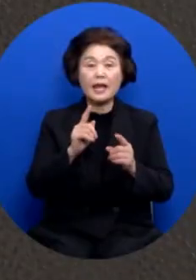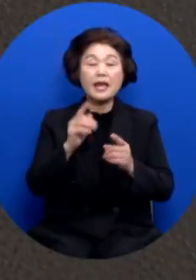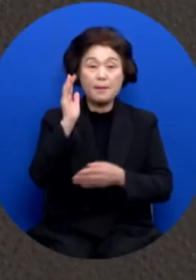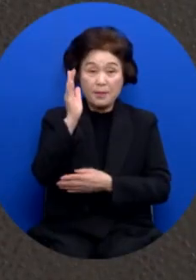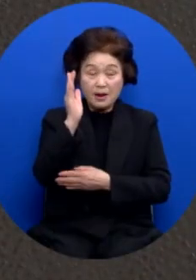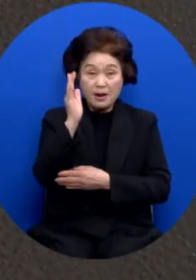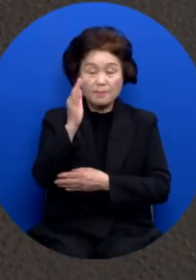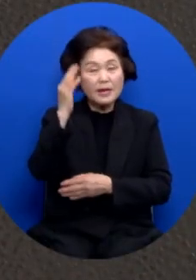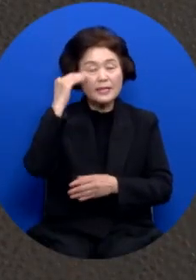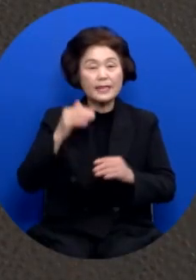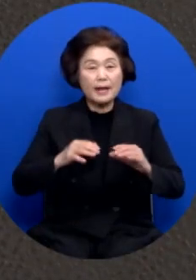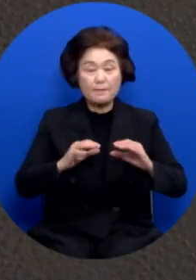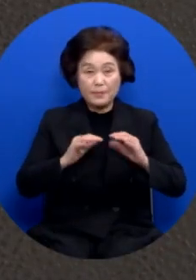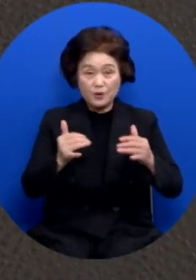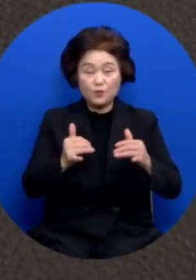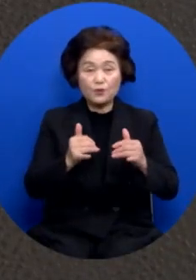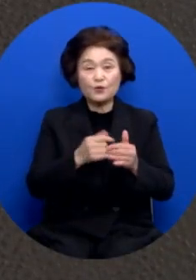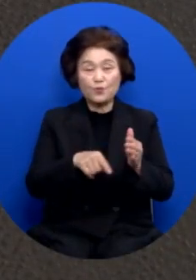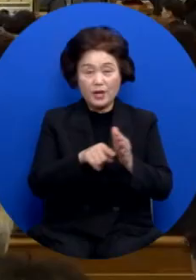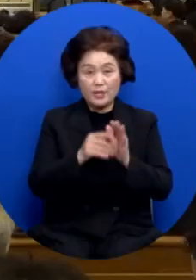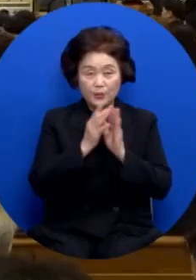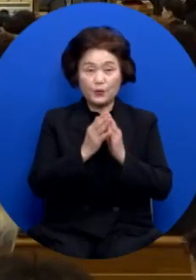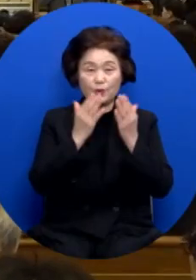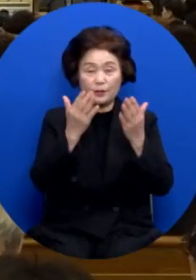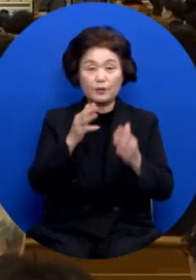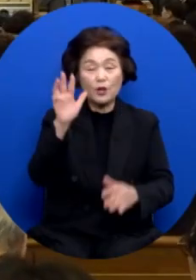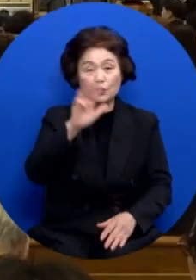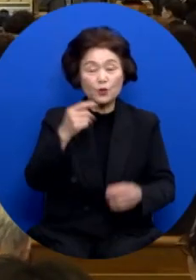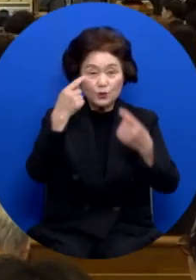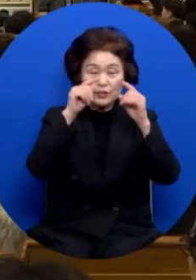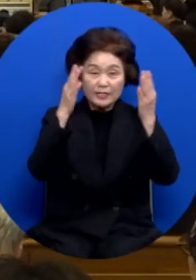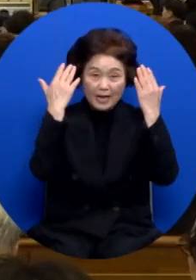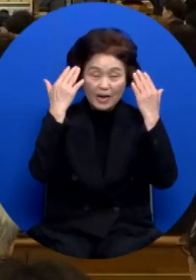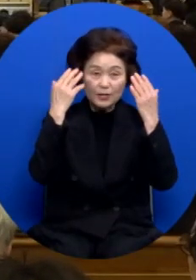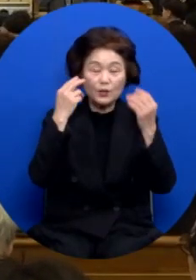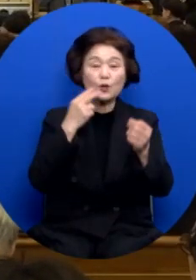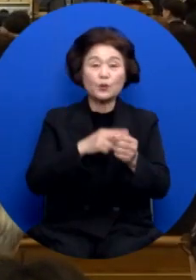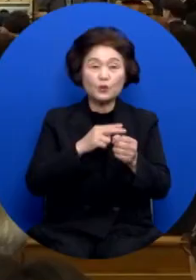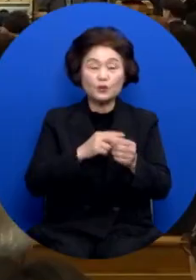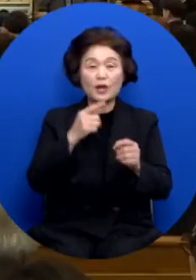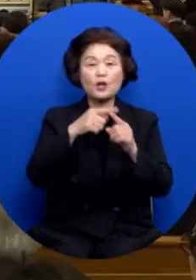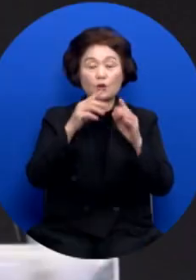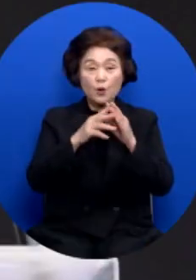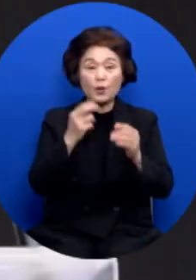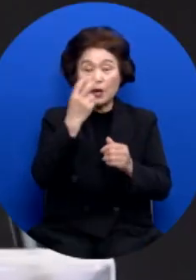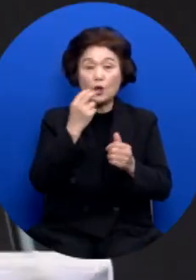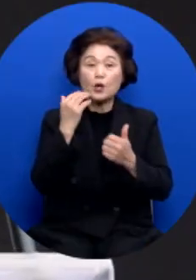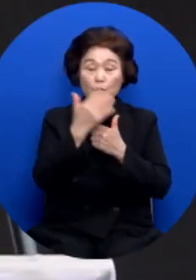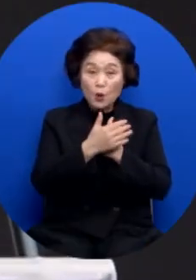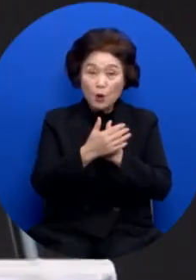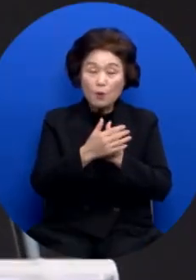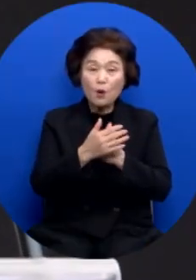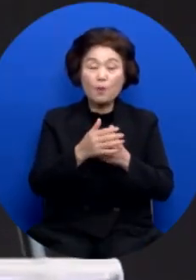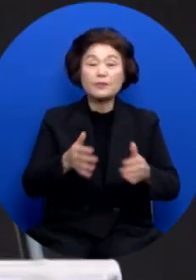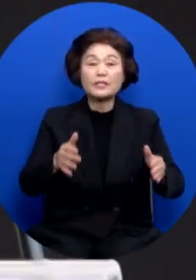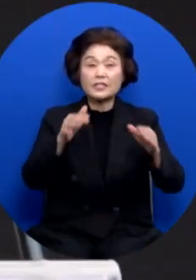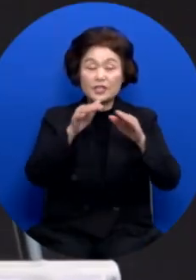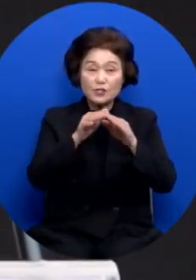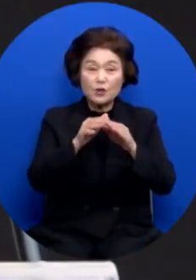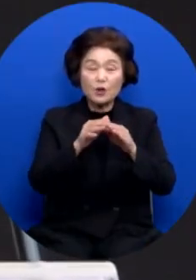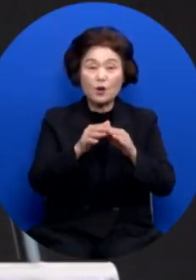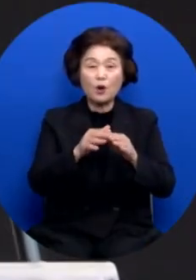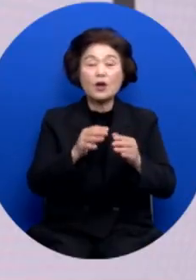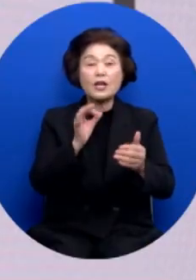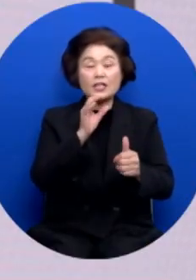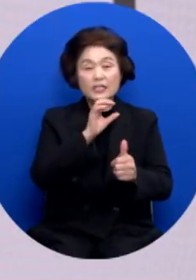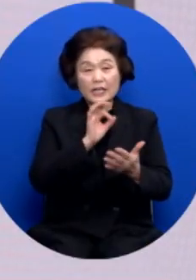위해 기도했습니다. 또 총신대학교 강유진 교수가 교회를 돌봄시설로 활용할 수 있는 법안이